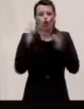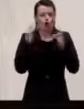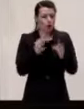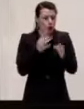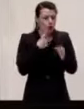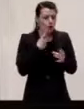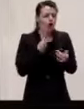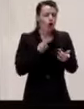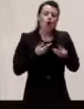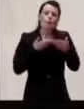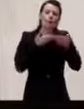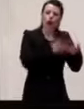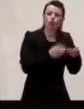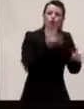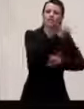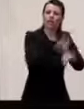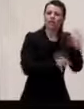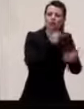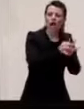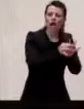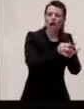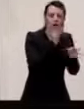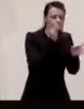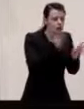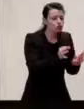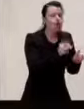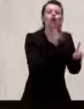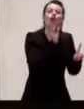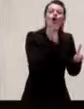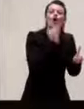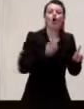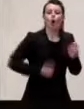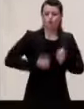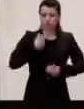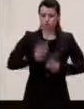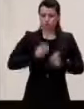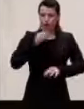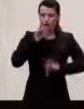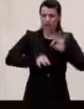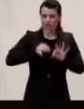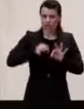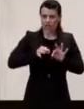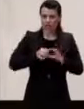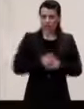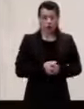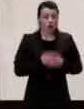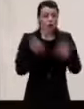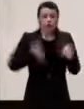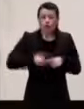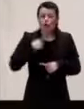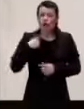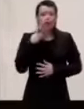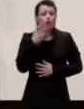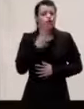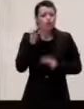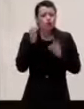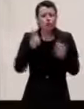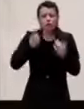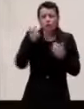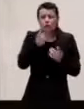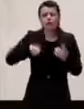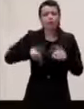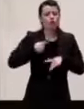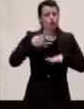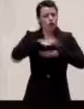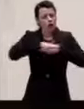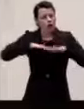Noi siamo sempre andati orgogliosi di avere la più efficiente, articolata e omogenea rete di cure